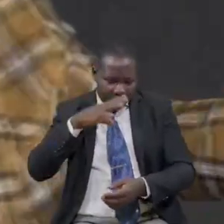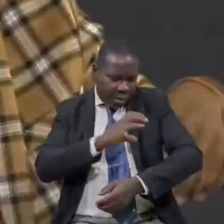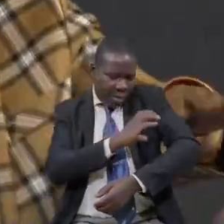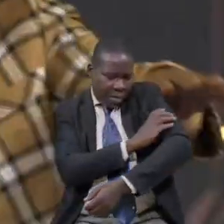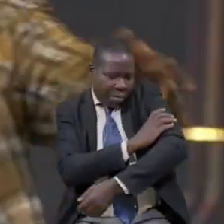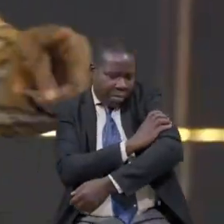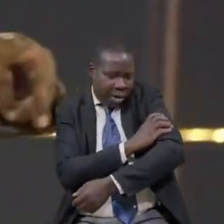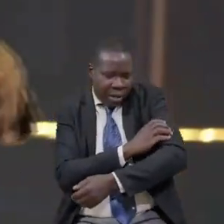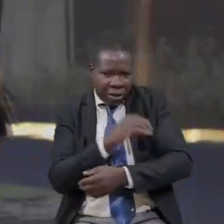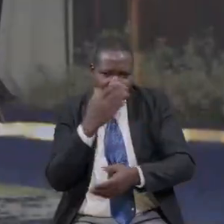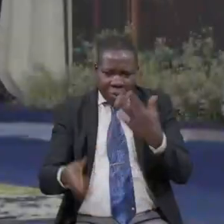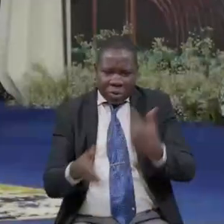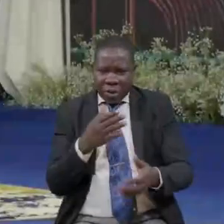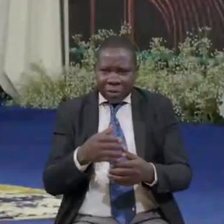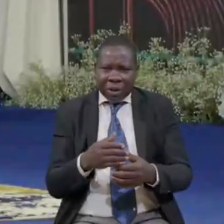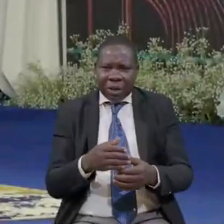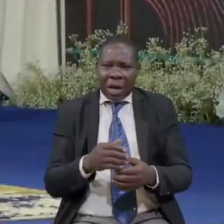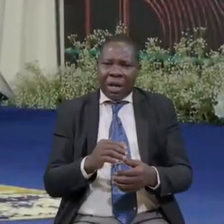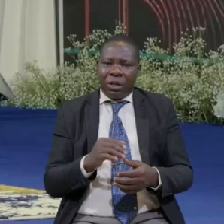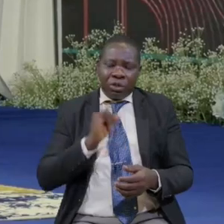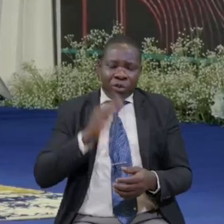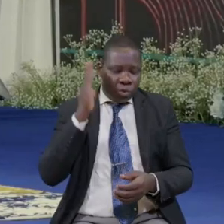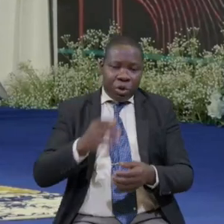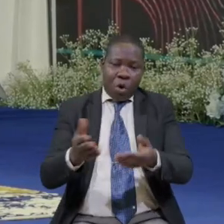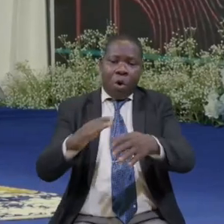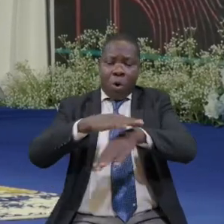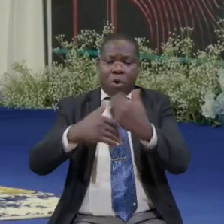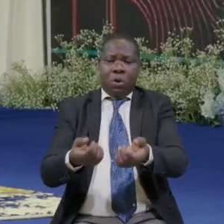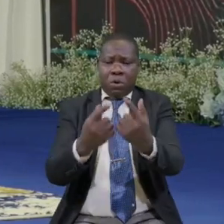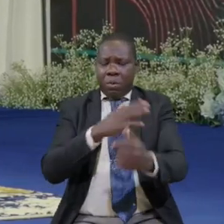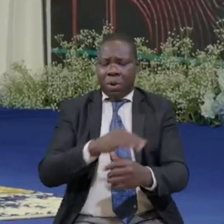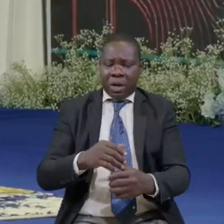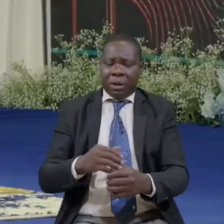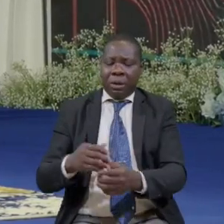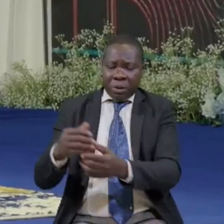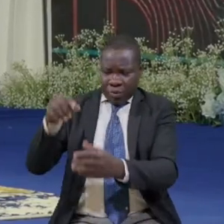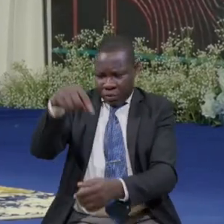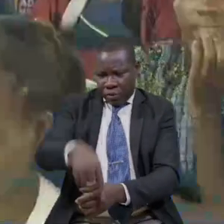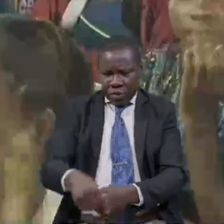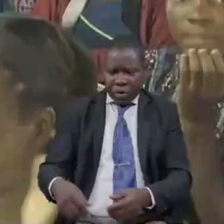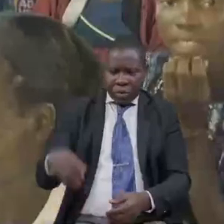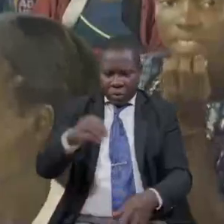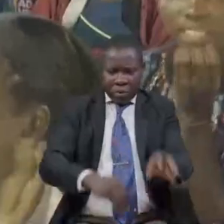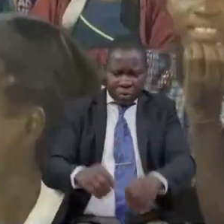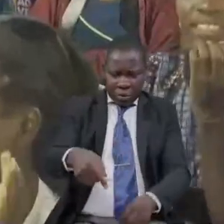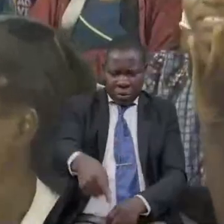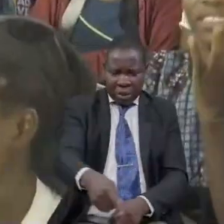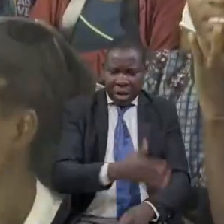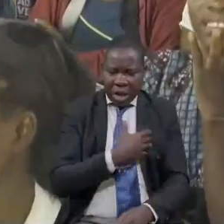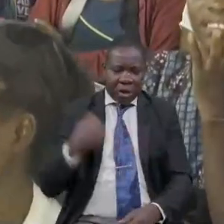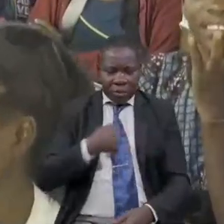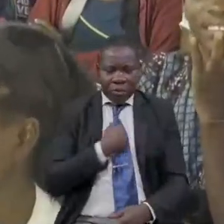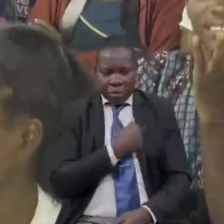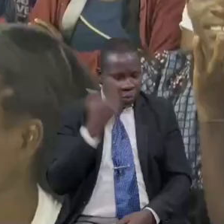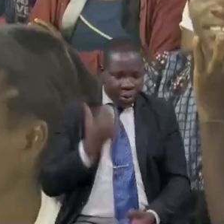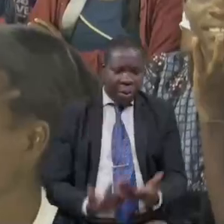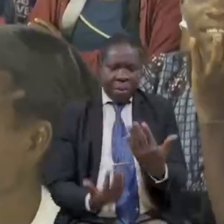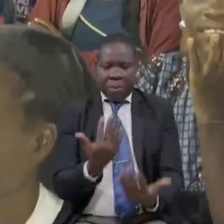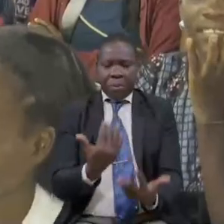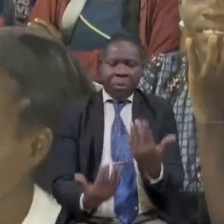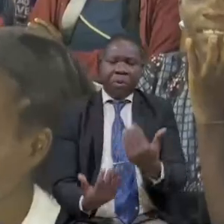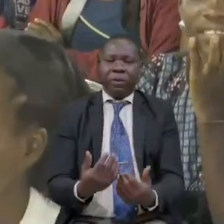anneaux, tout ce que vous avez amené ici, je dirais que mettons tout devant là, ici, et qu'on brûle tout. Je dis que